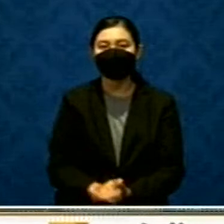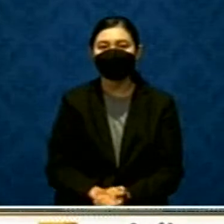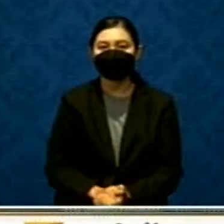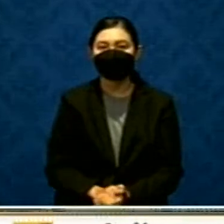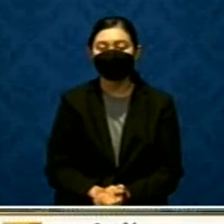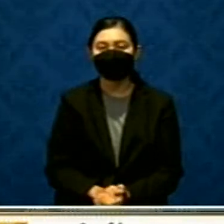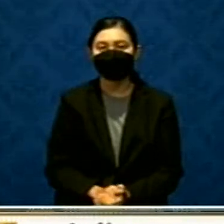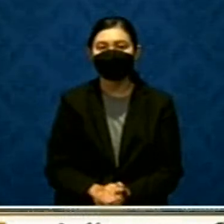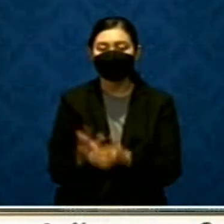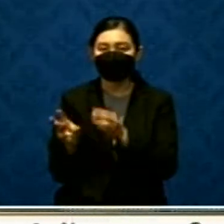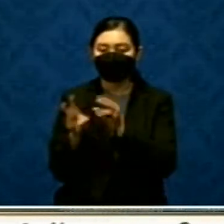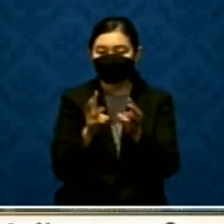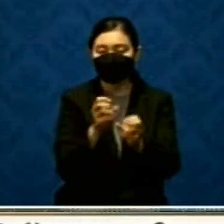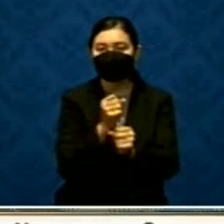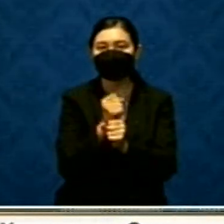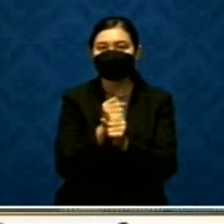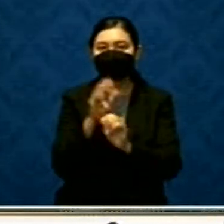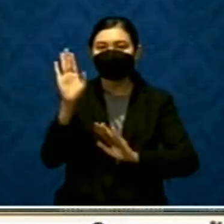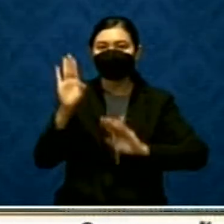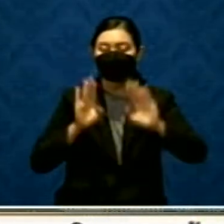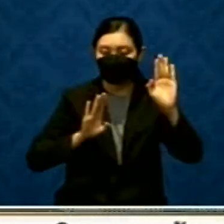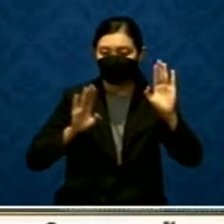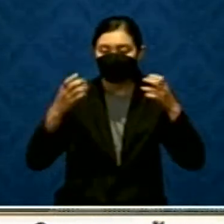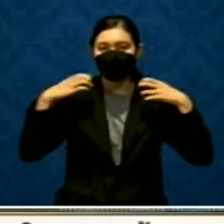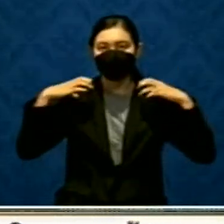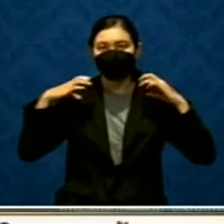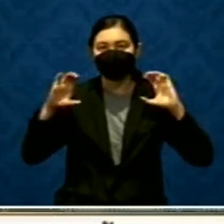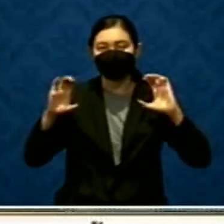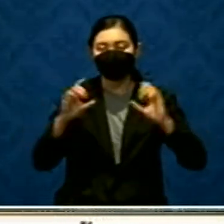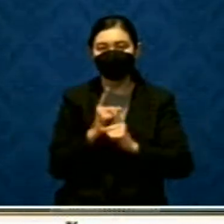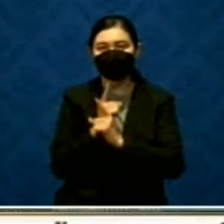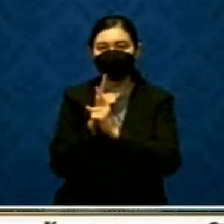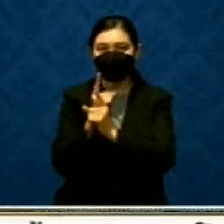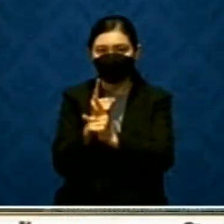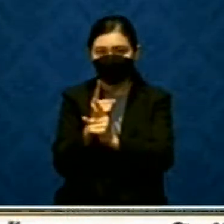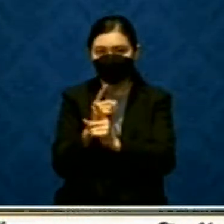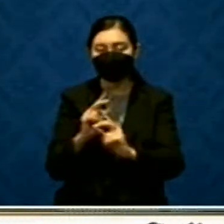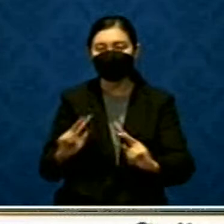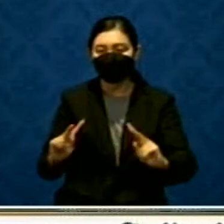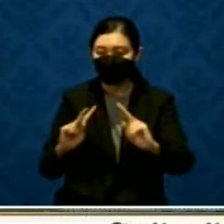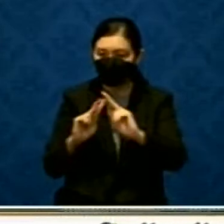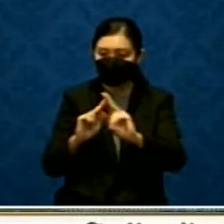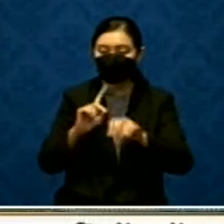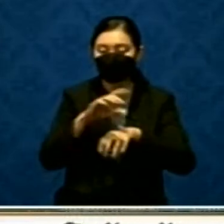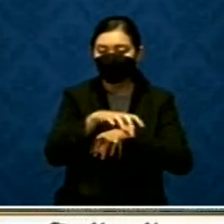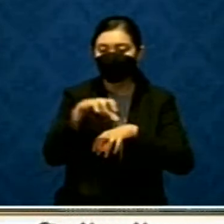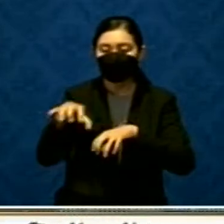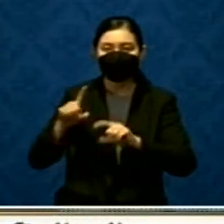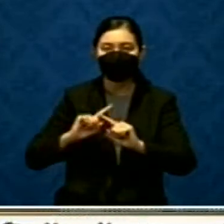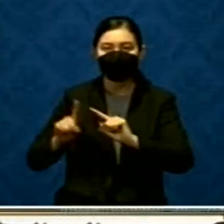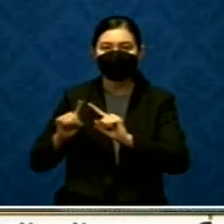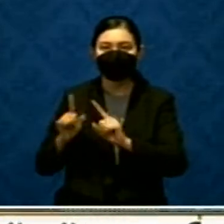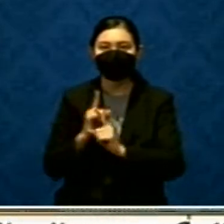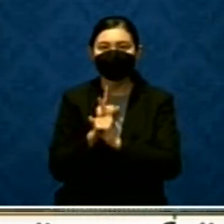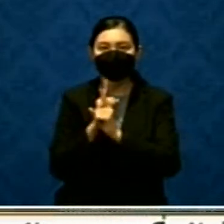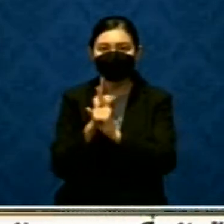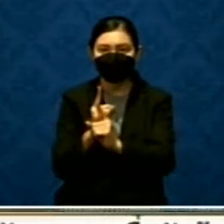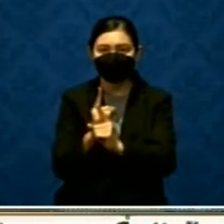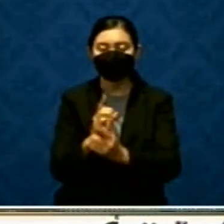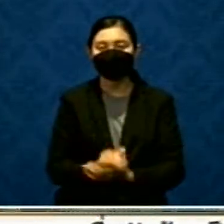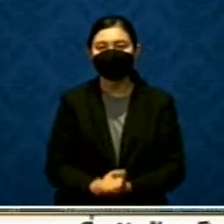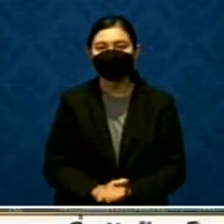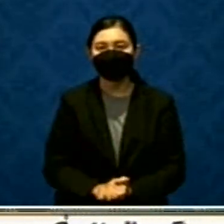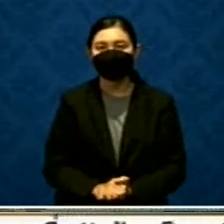มูลงานภาครัฐของหน่วยงานราชการต่างๆของทุกกระทรวงทุกบนคนนะครับซึ่งการดำเนินการดังกล่าวนะถ้ามีการหัว